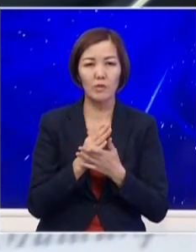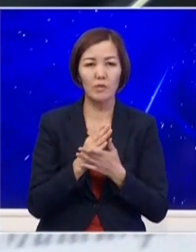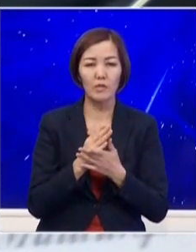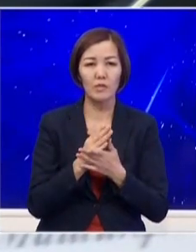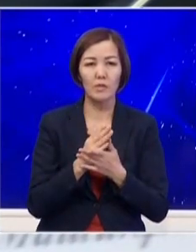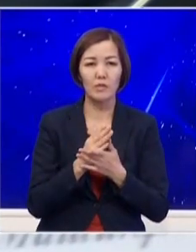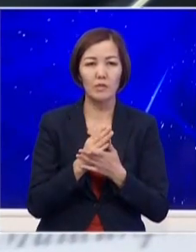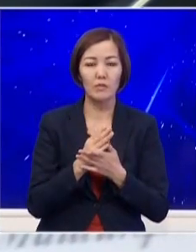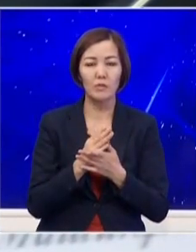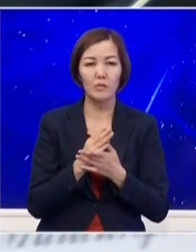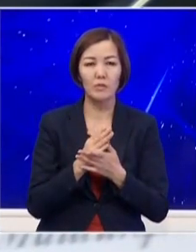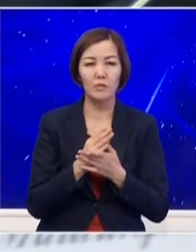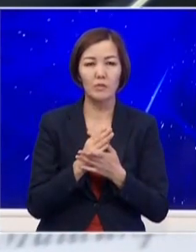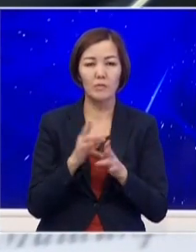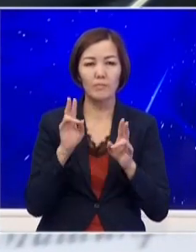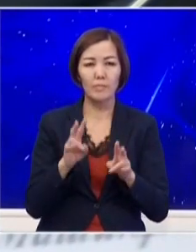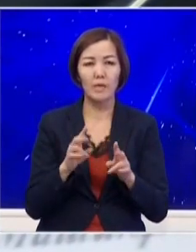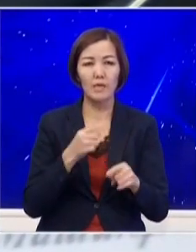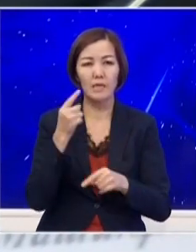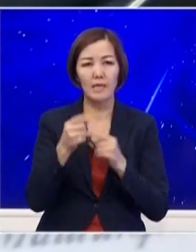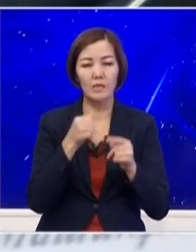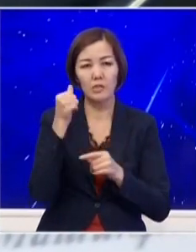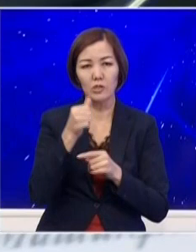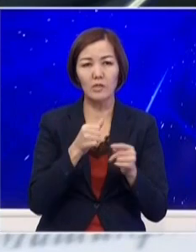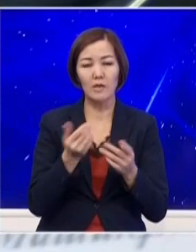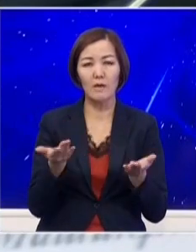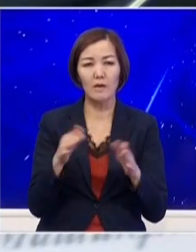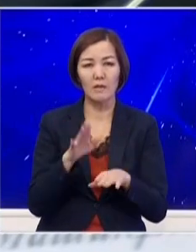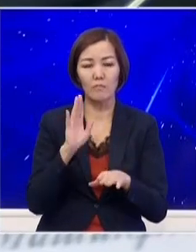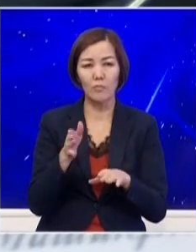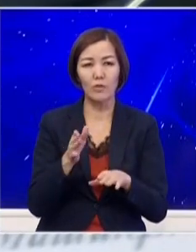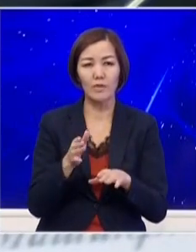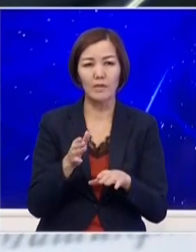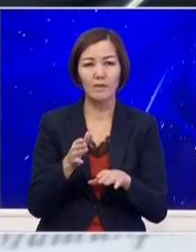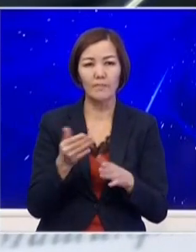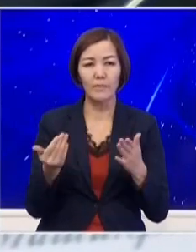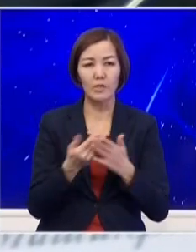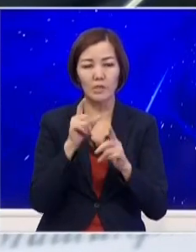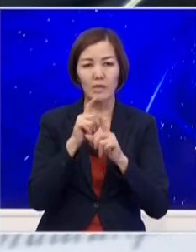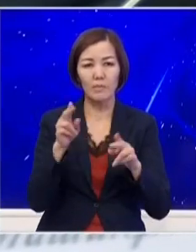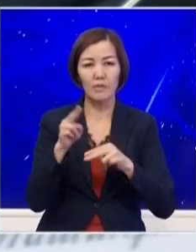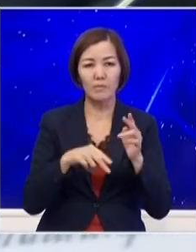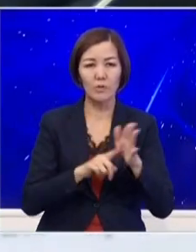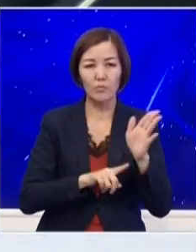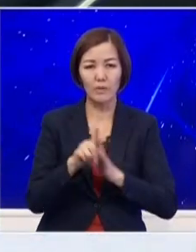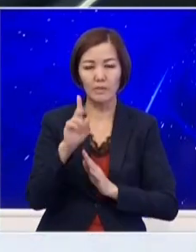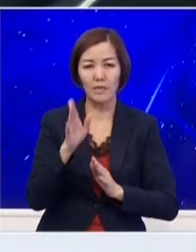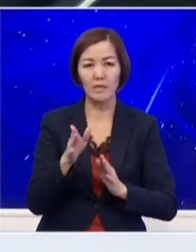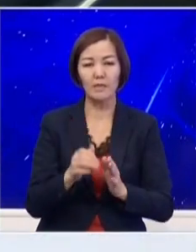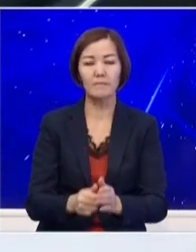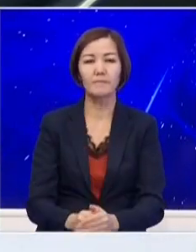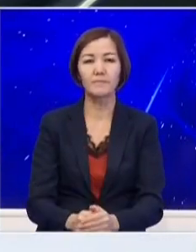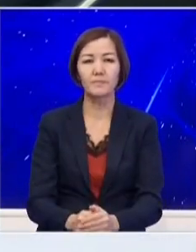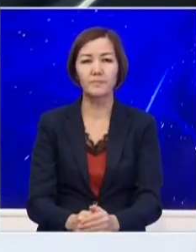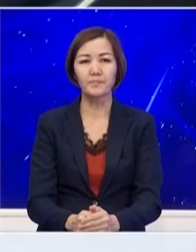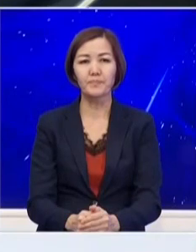тілді белгіленген, бірақ ол бил емес, келесі жылға түсінді. Келесі жылы жаңа мектеп салыну басталады. Ол